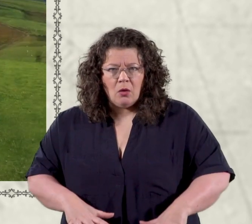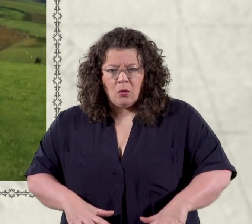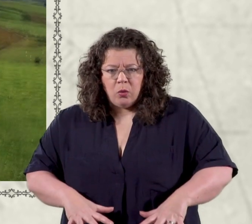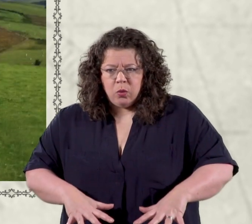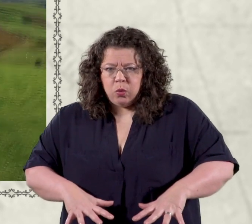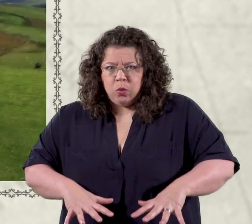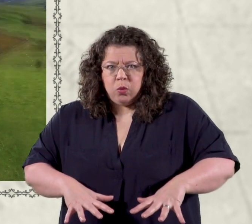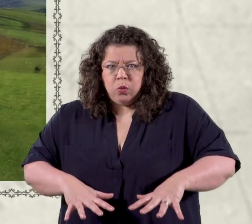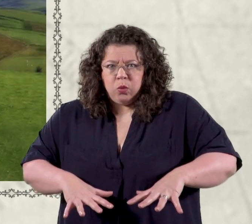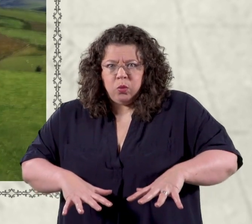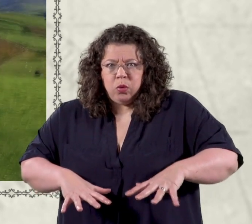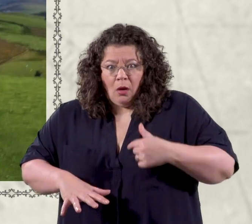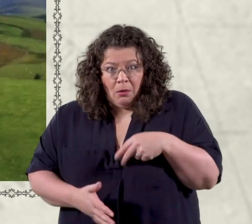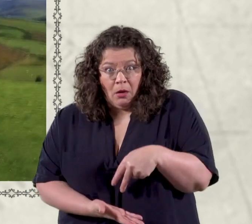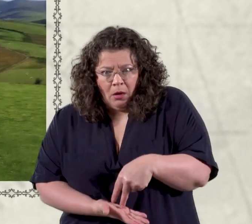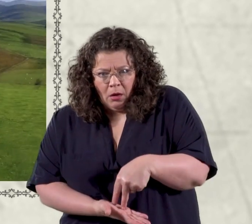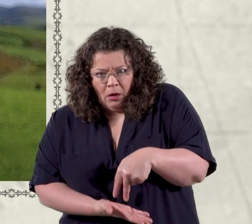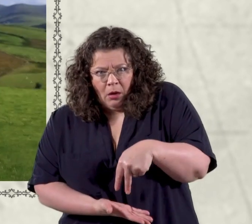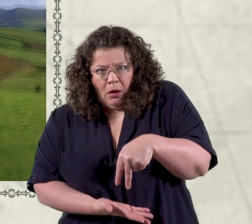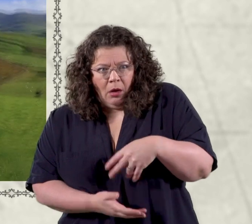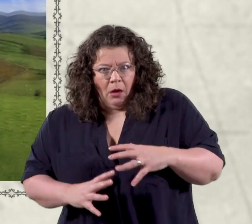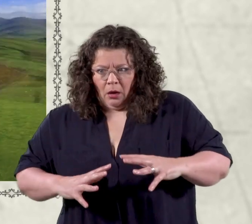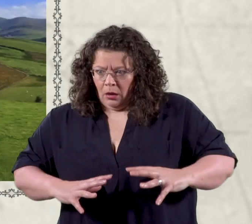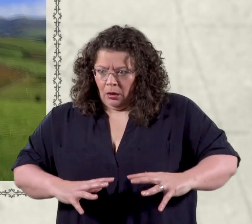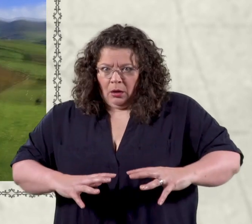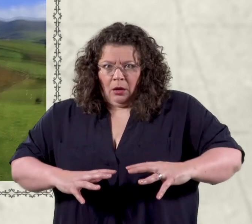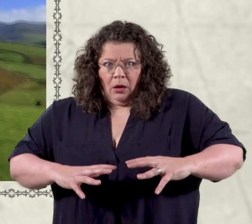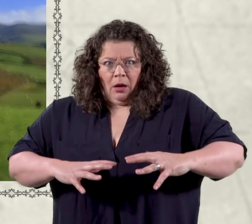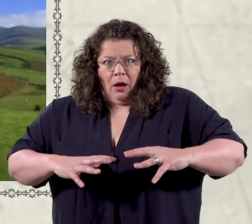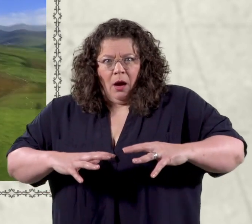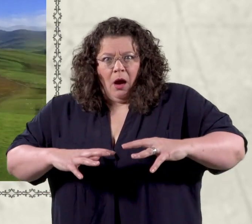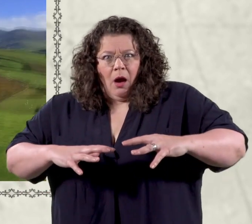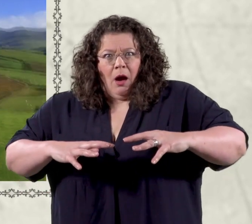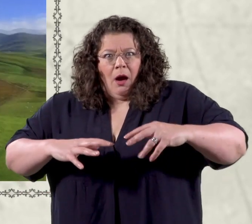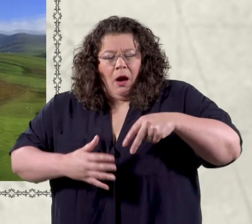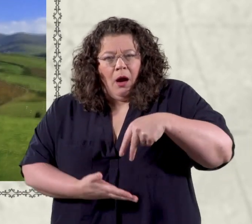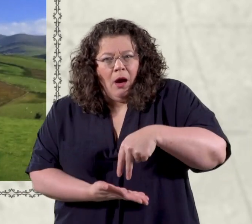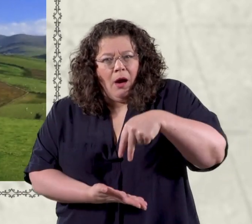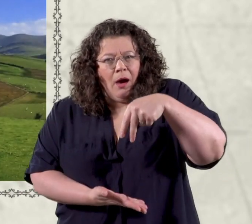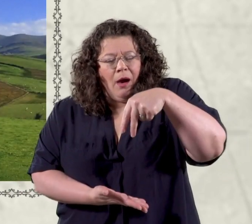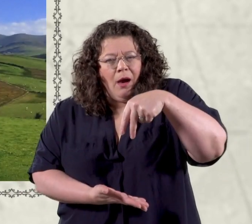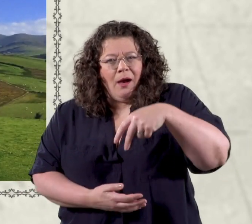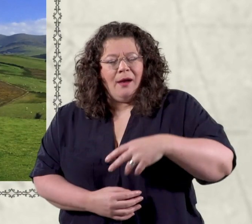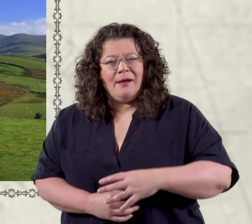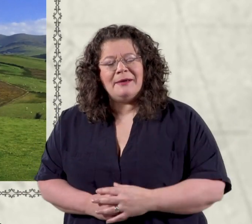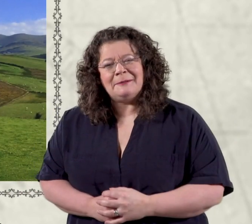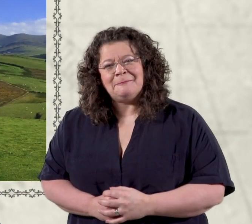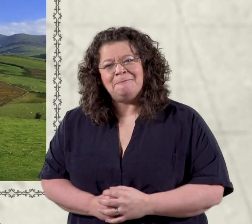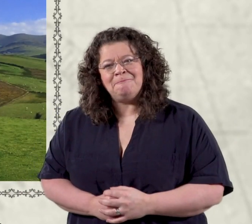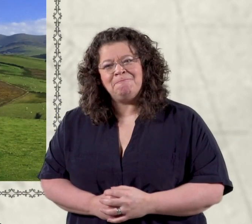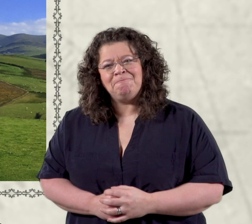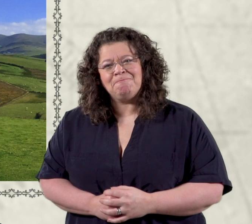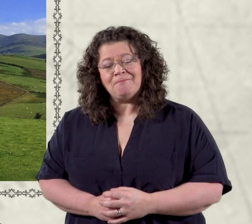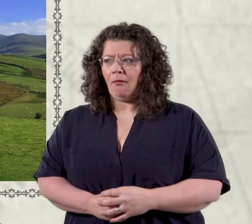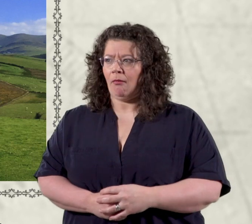yn codi oddi tanad. Ac mi roeddwn ni, Dewi, yn sefyll ar fryn. Doedd dim